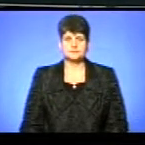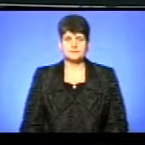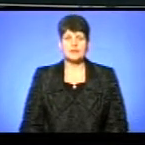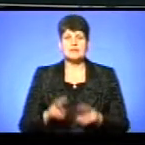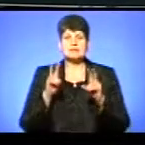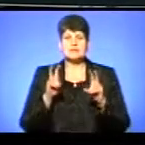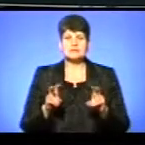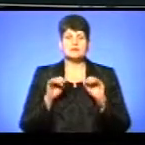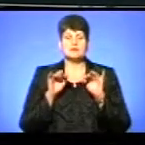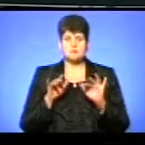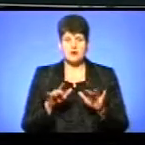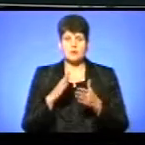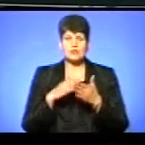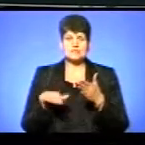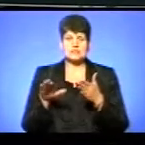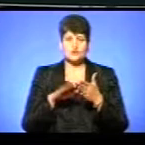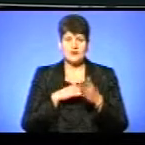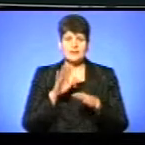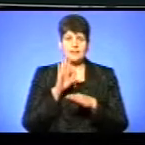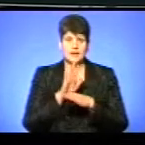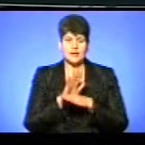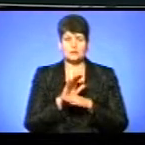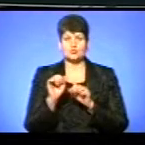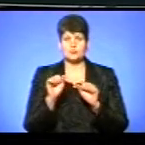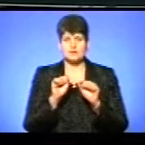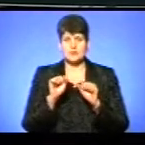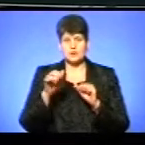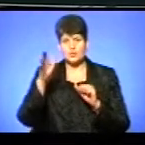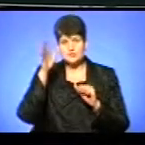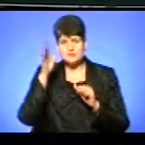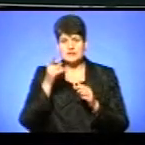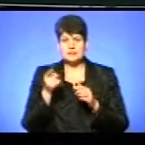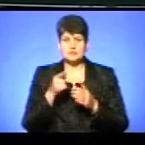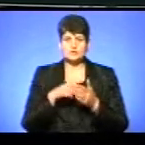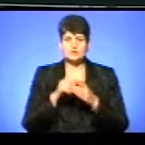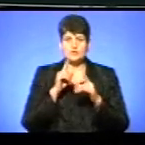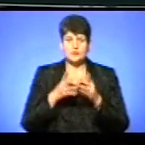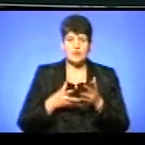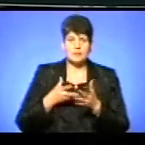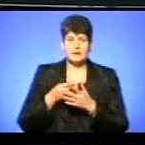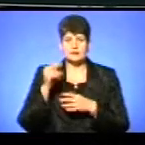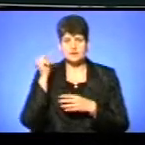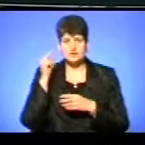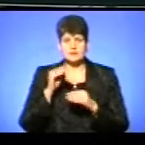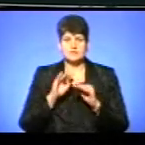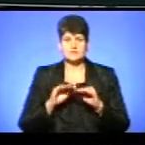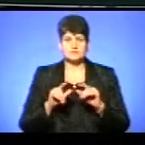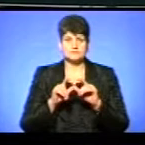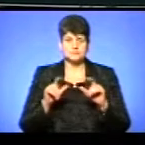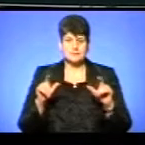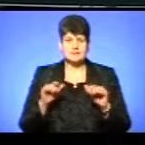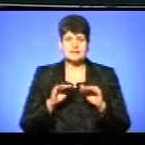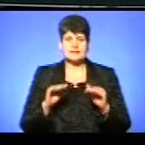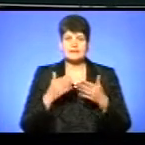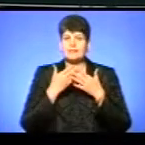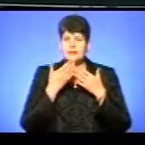Засідання у справі про скасування наказу управління освіти і науки Тернопільської міськради стосовно оплати навчання у дошкільних навчальних закладах міста за дітей, які